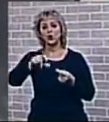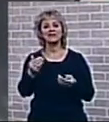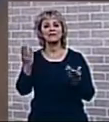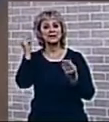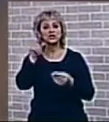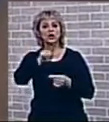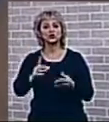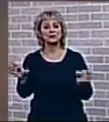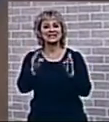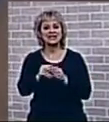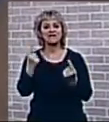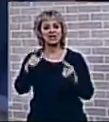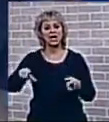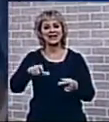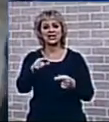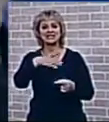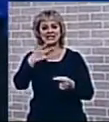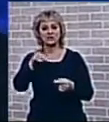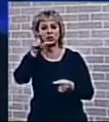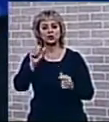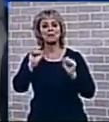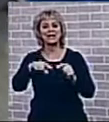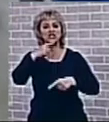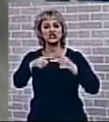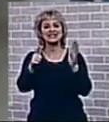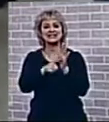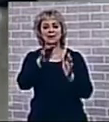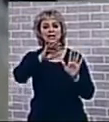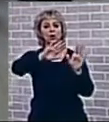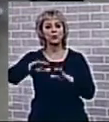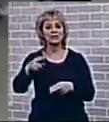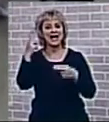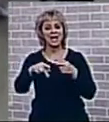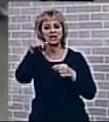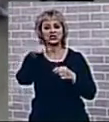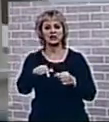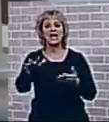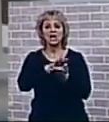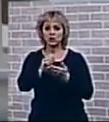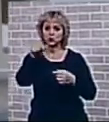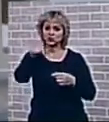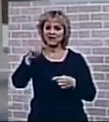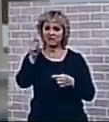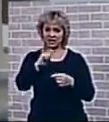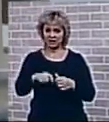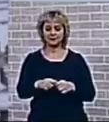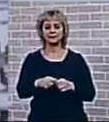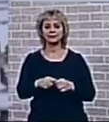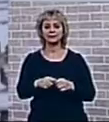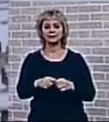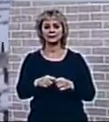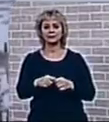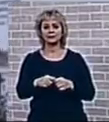что соединить величайшие реки советские люди смогли всего через 7 лет после окончания разрушительной войны.